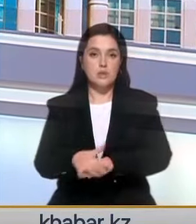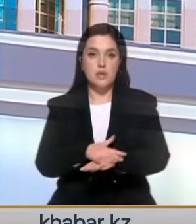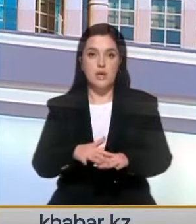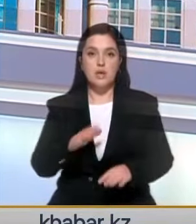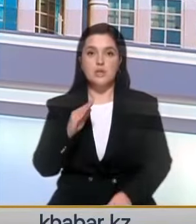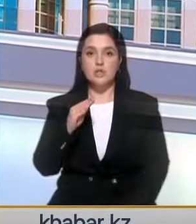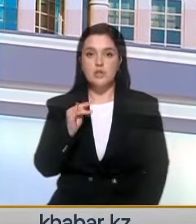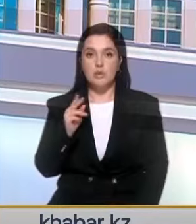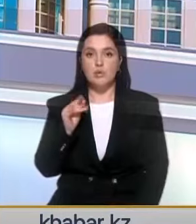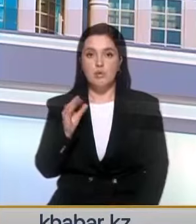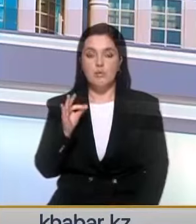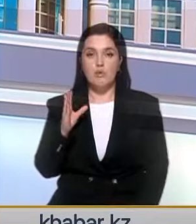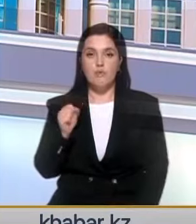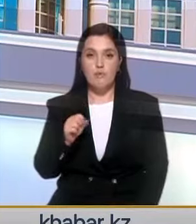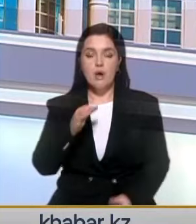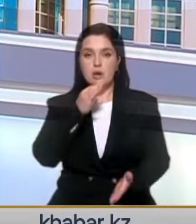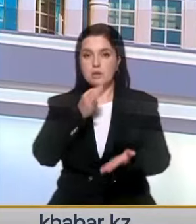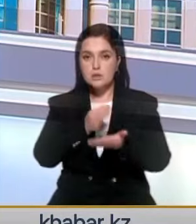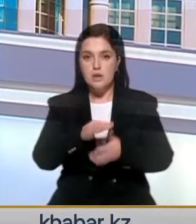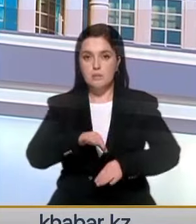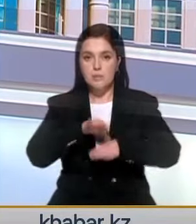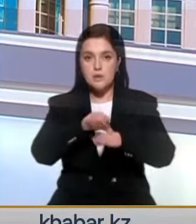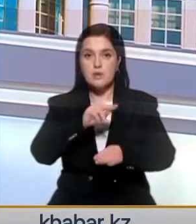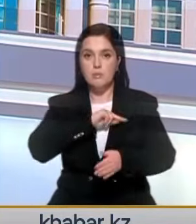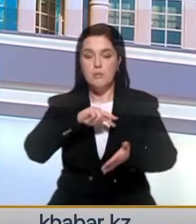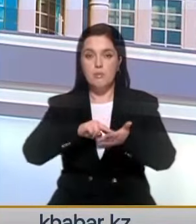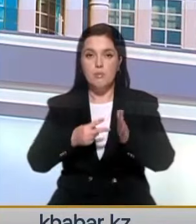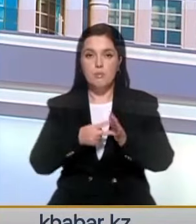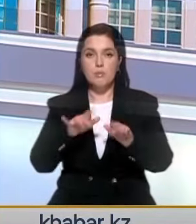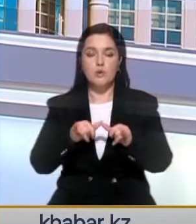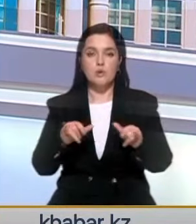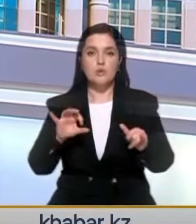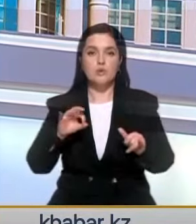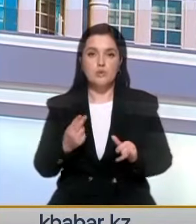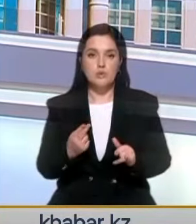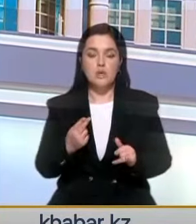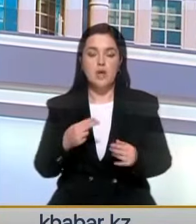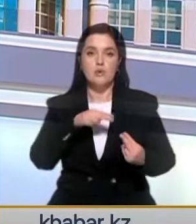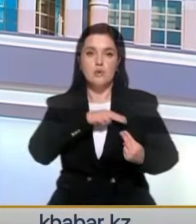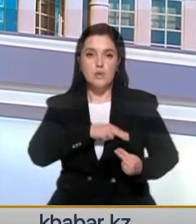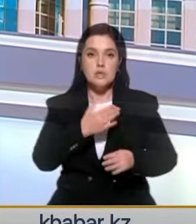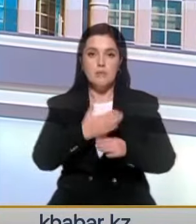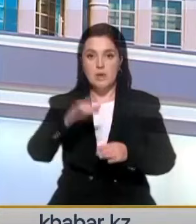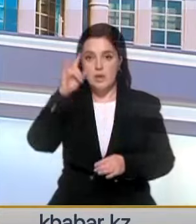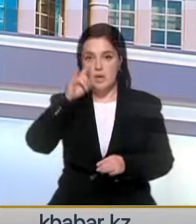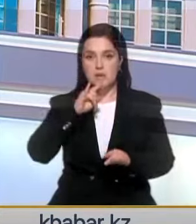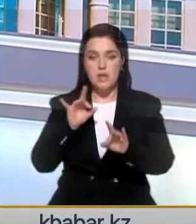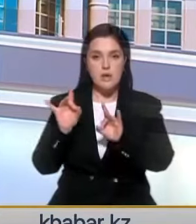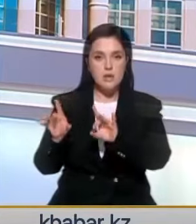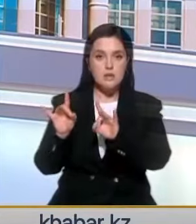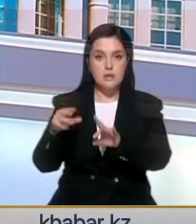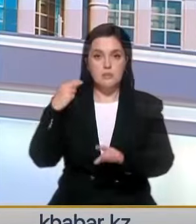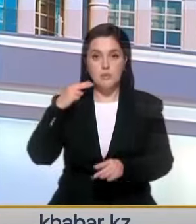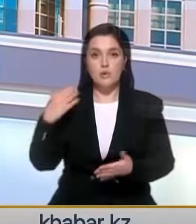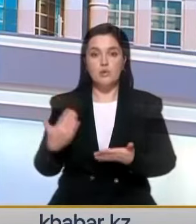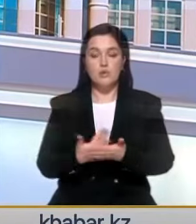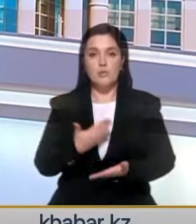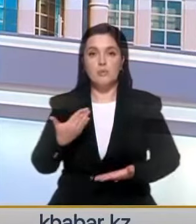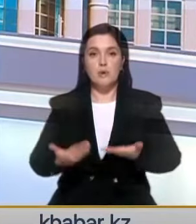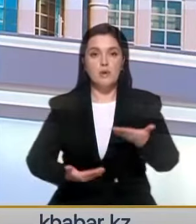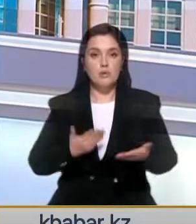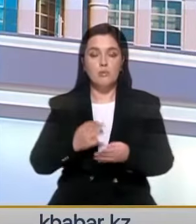жакупова отчиталась о проводимой работе и планах по развитию социально-трудовой сферы в Казахстане она рассказала президенту о новых подходах